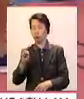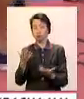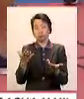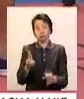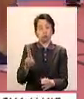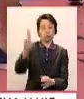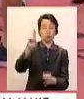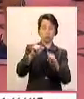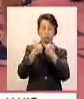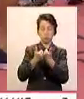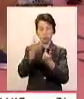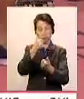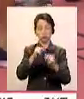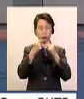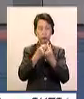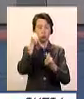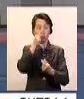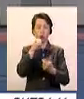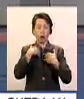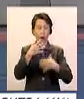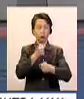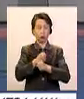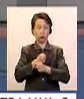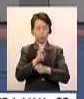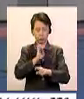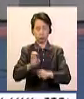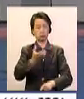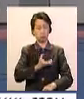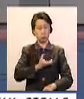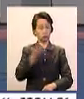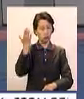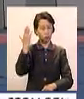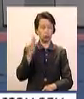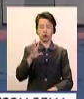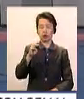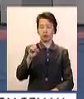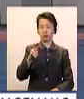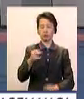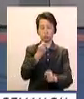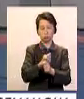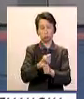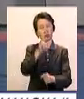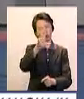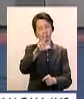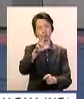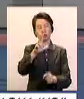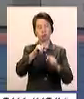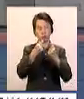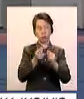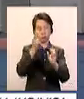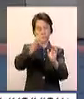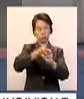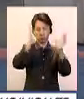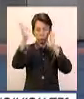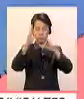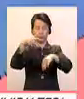terpulang kepada persatuan memandangkan kategori tersebut pernah menyumbang pingat buat negara. MSN menetapkan hanya 3 kategori yang akan disertai Malaysia